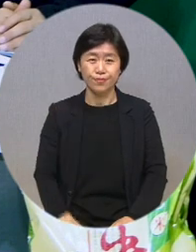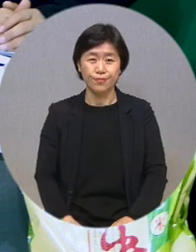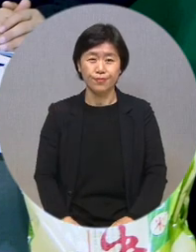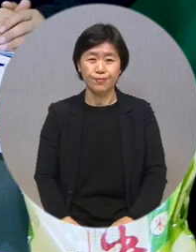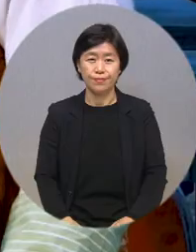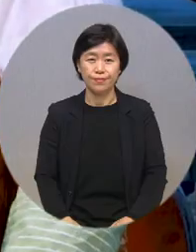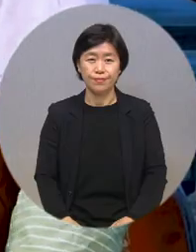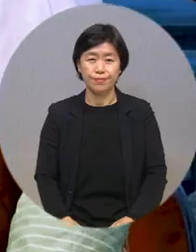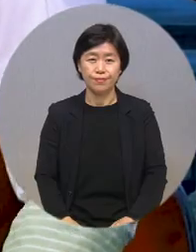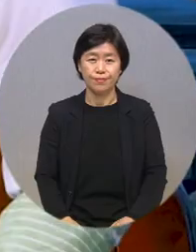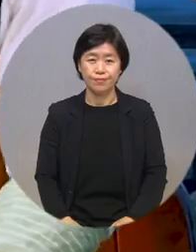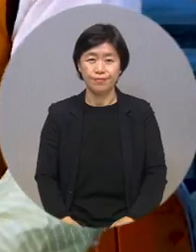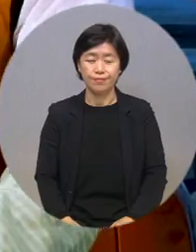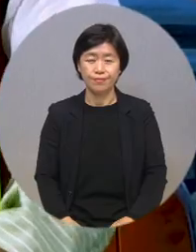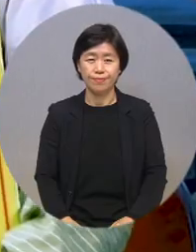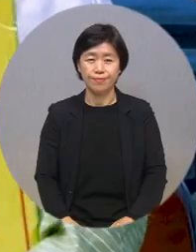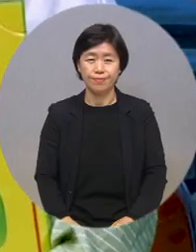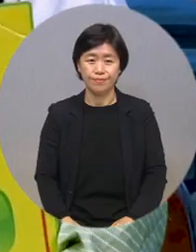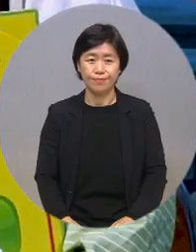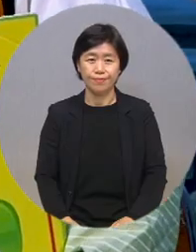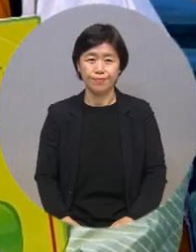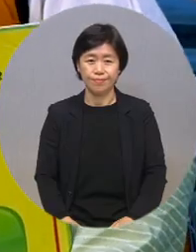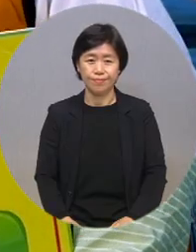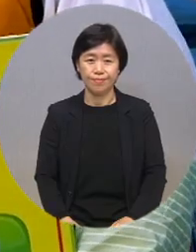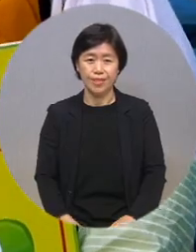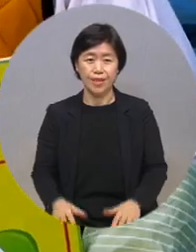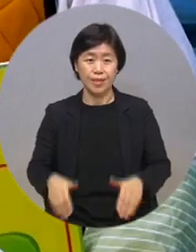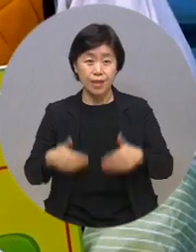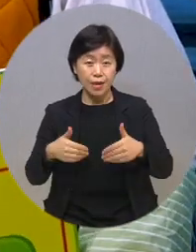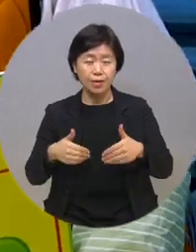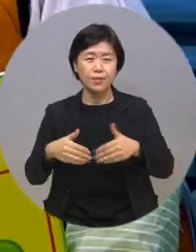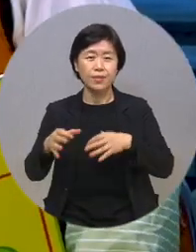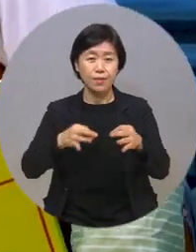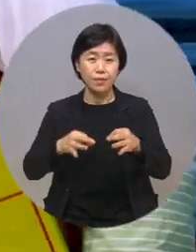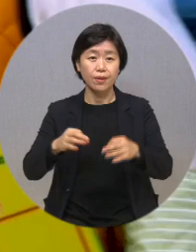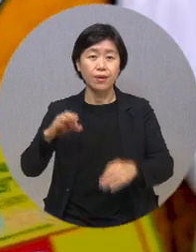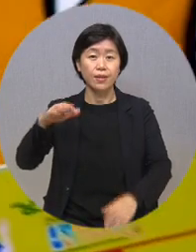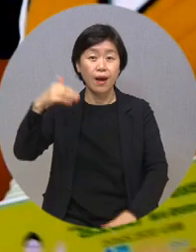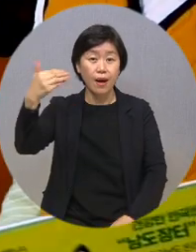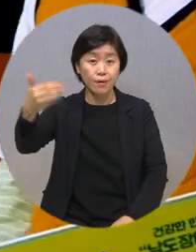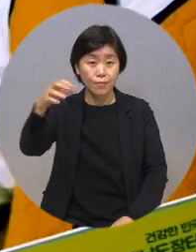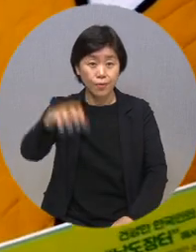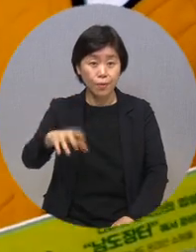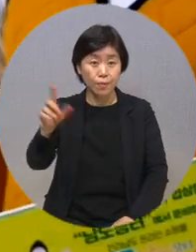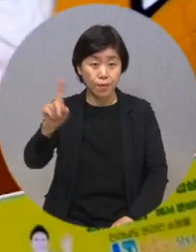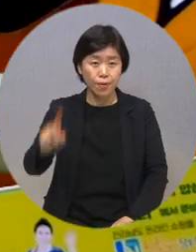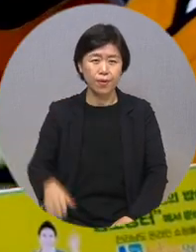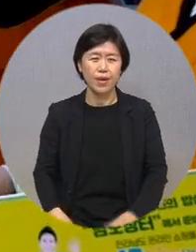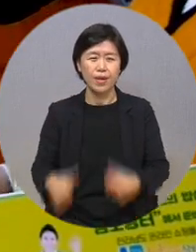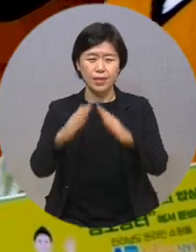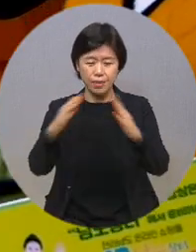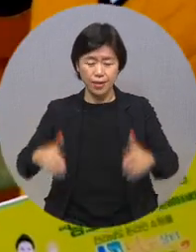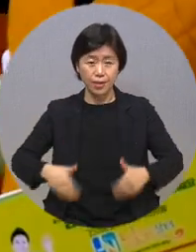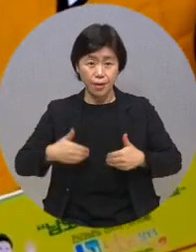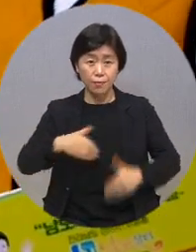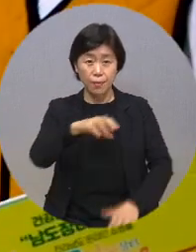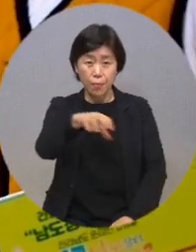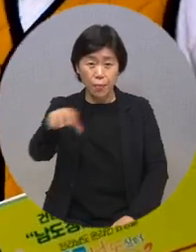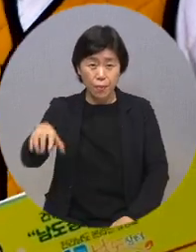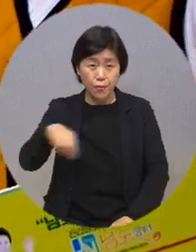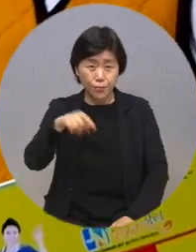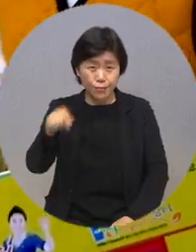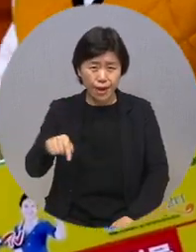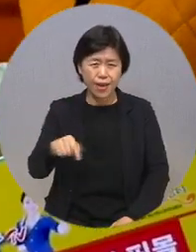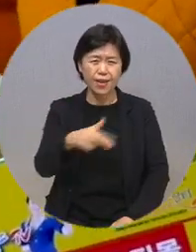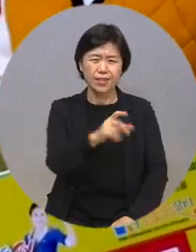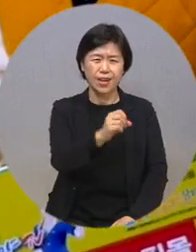기정아. 네, 남도장터 다음으로 찾아갈 곳은 전라남도 이 많은 곳 장성,